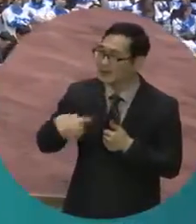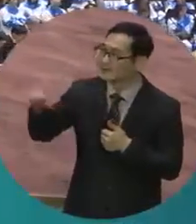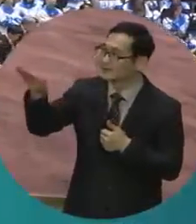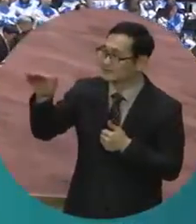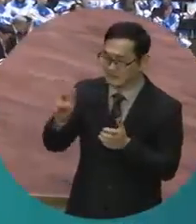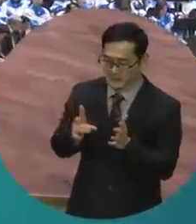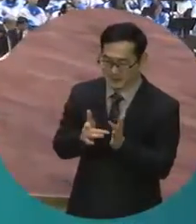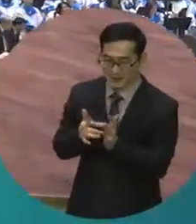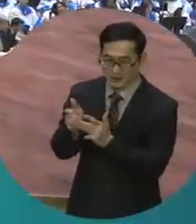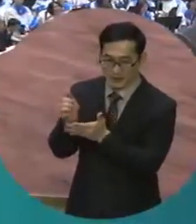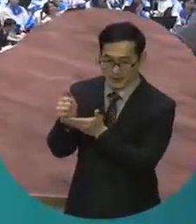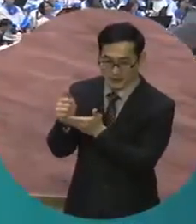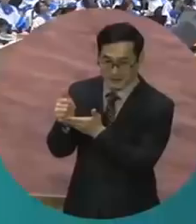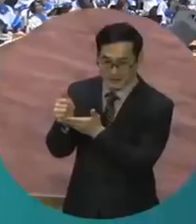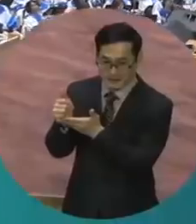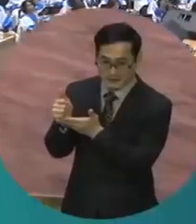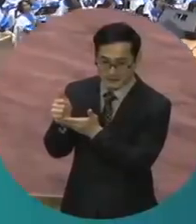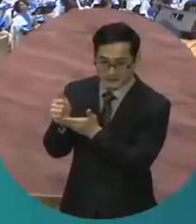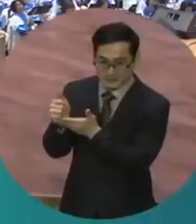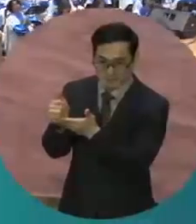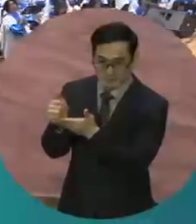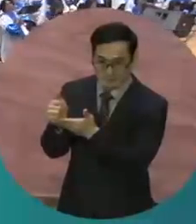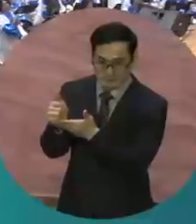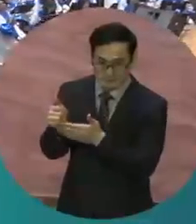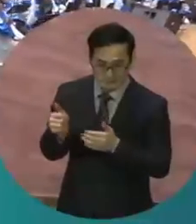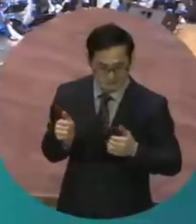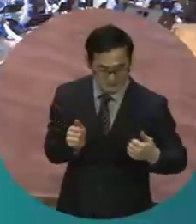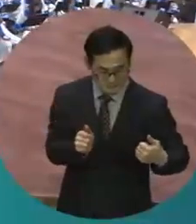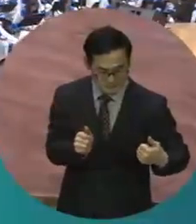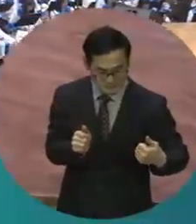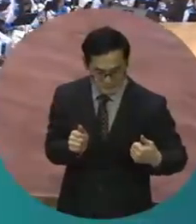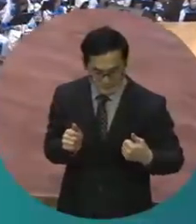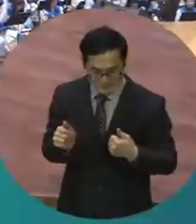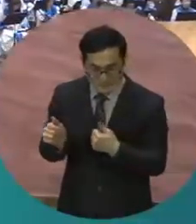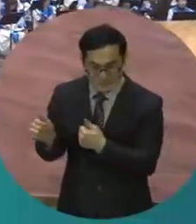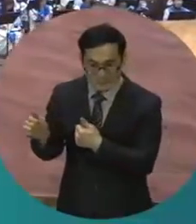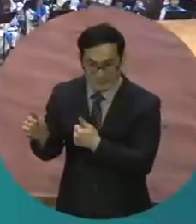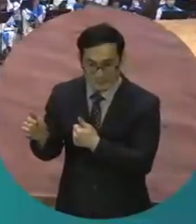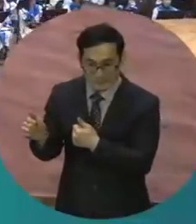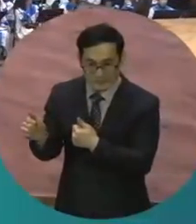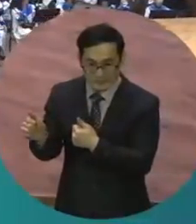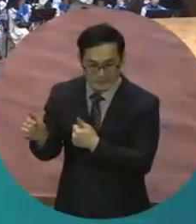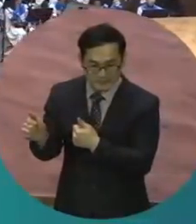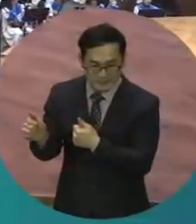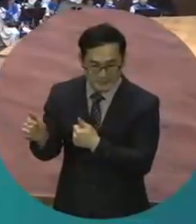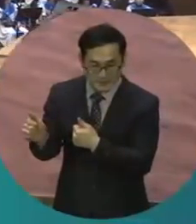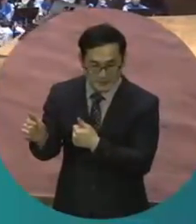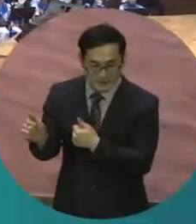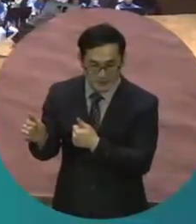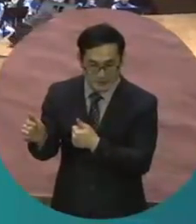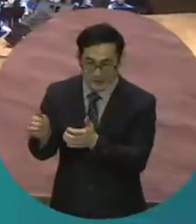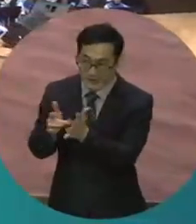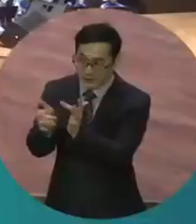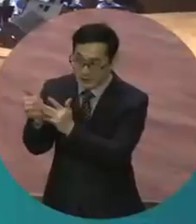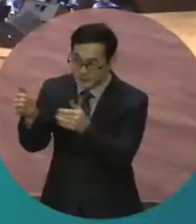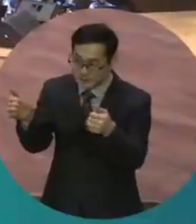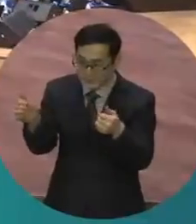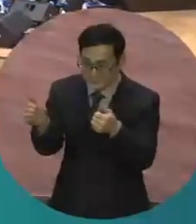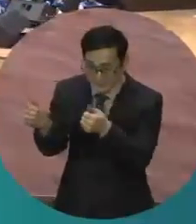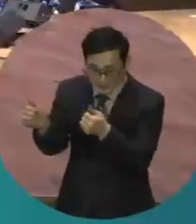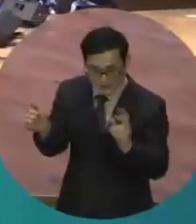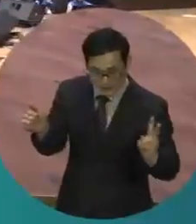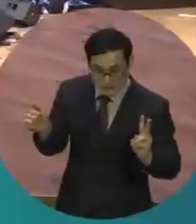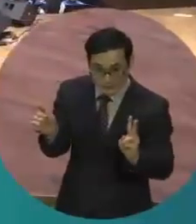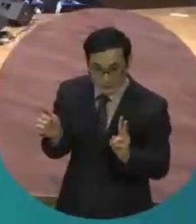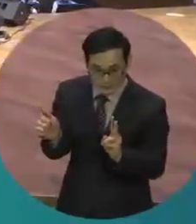예수께서 사랑하시는 그 제자가 따른 것을 보니 그는 만찬 속에서 예수의 품에 의지하여